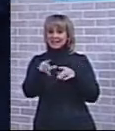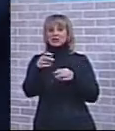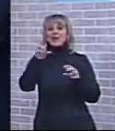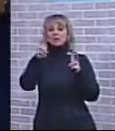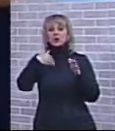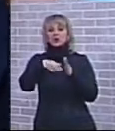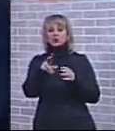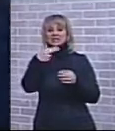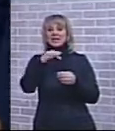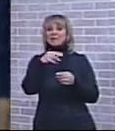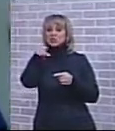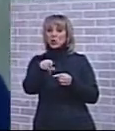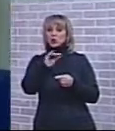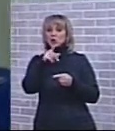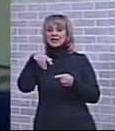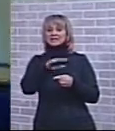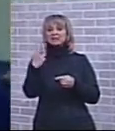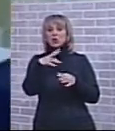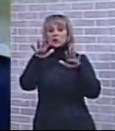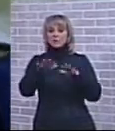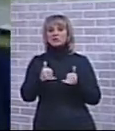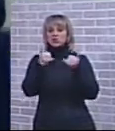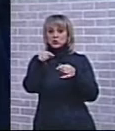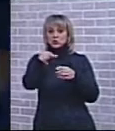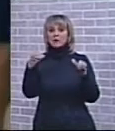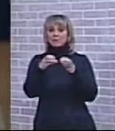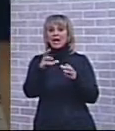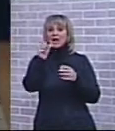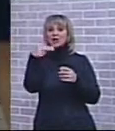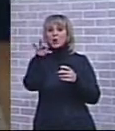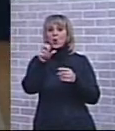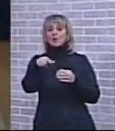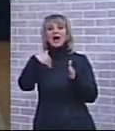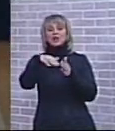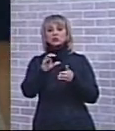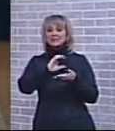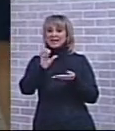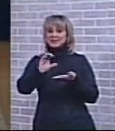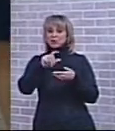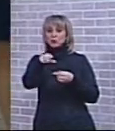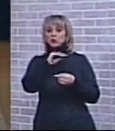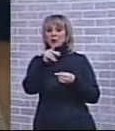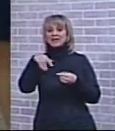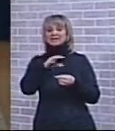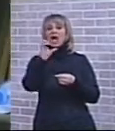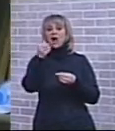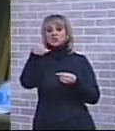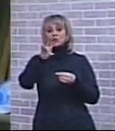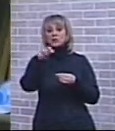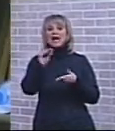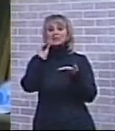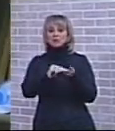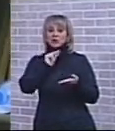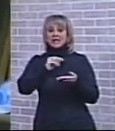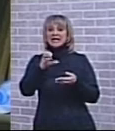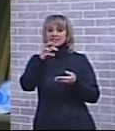номинации «Лучший импортер Юга России» 2-е место присуждено группе «Агроком». А лучшим экспортером Юга России признан «Астон». Отметили и работу